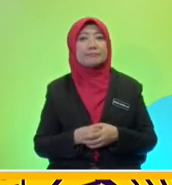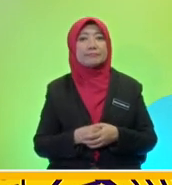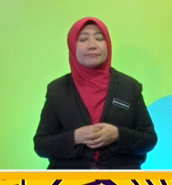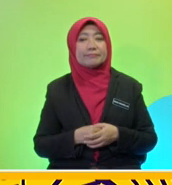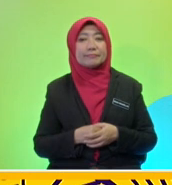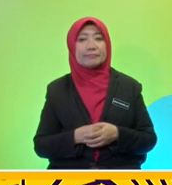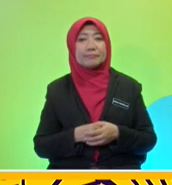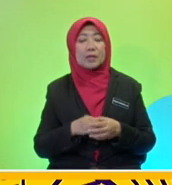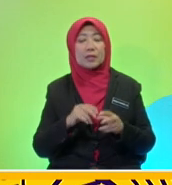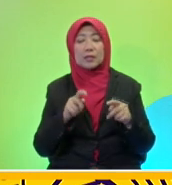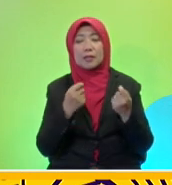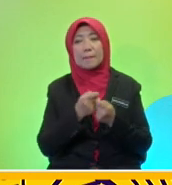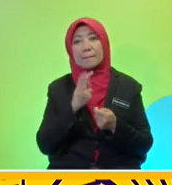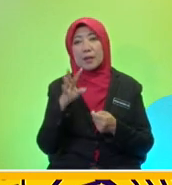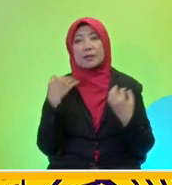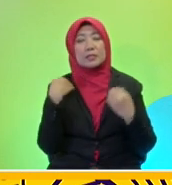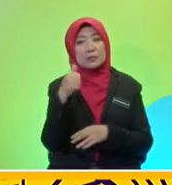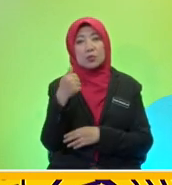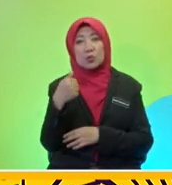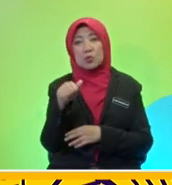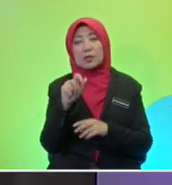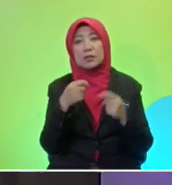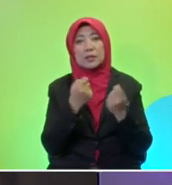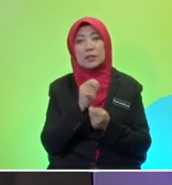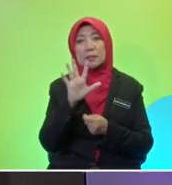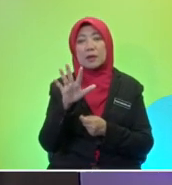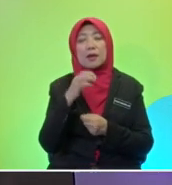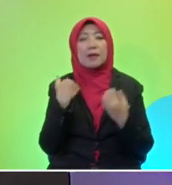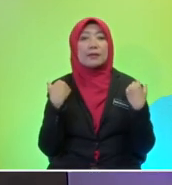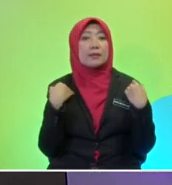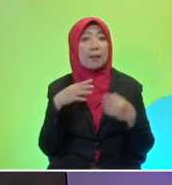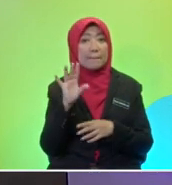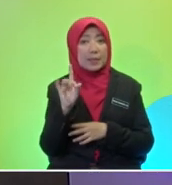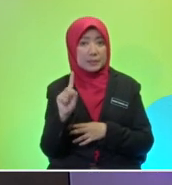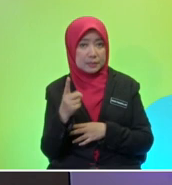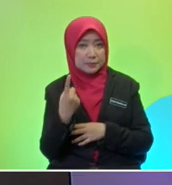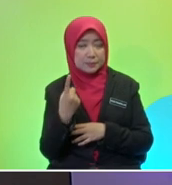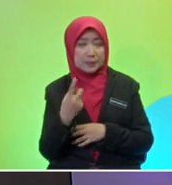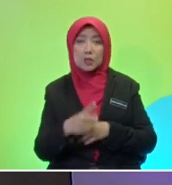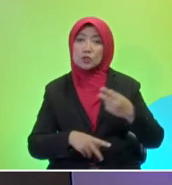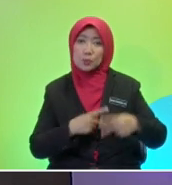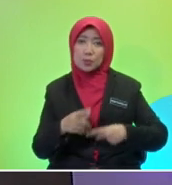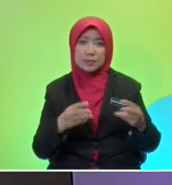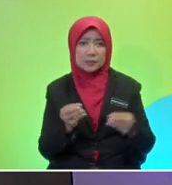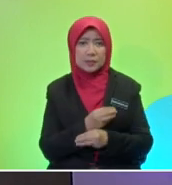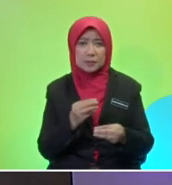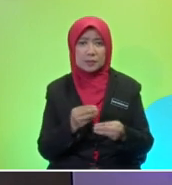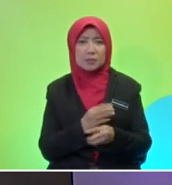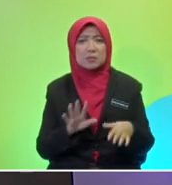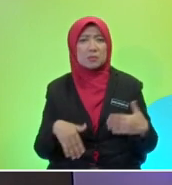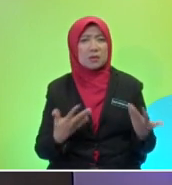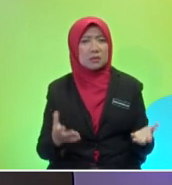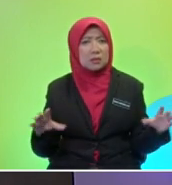ada 10 topi 8 topik saja Oke proses matematika dia dilaksanakan bagaimana